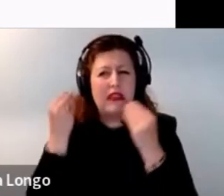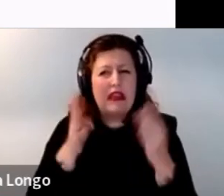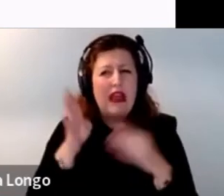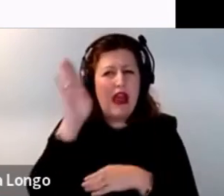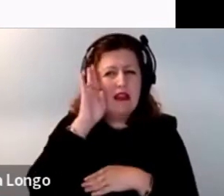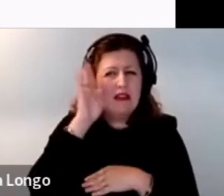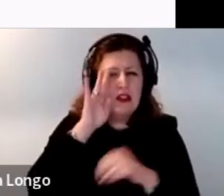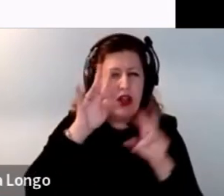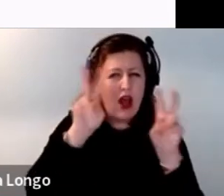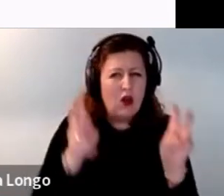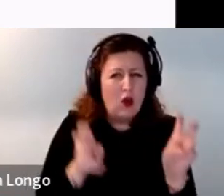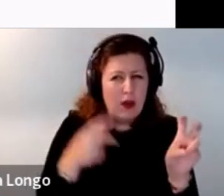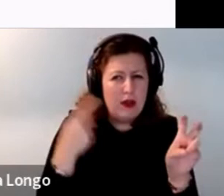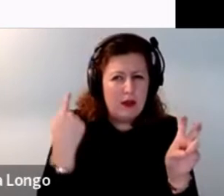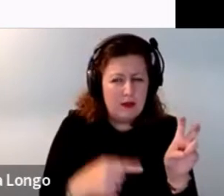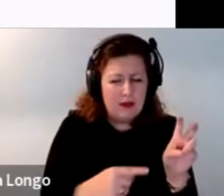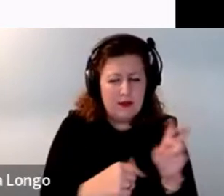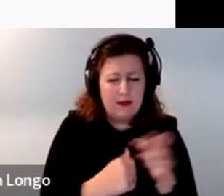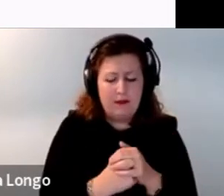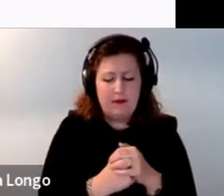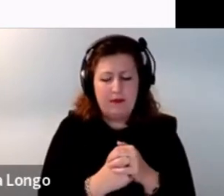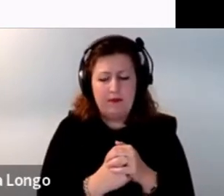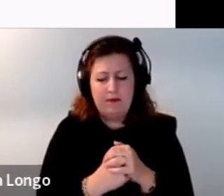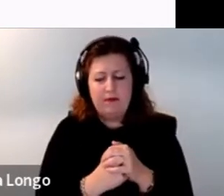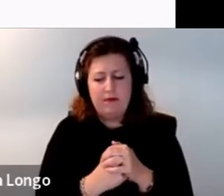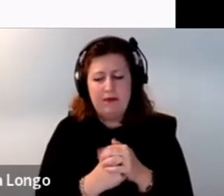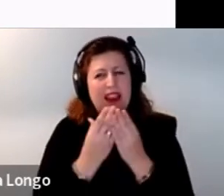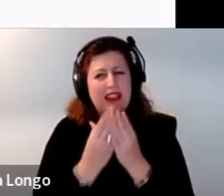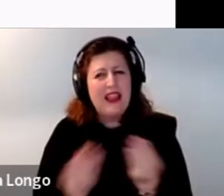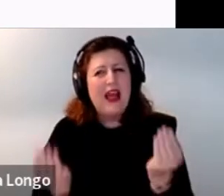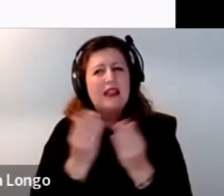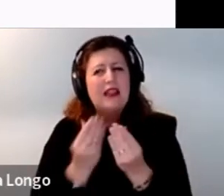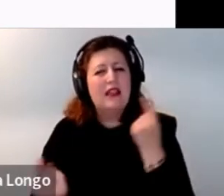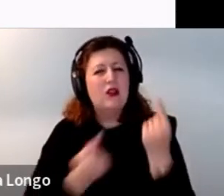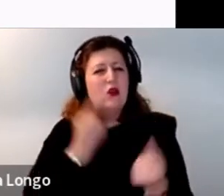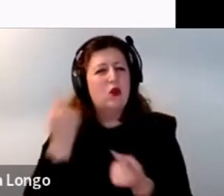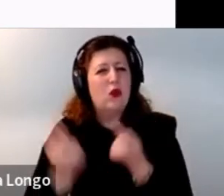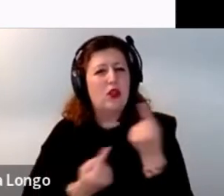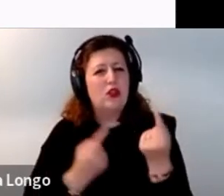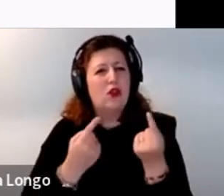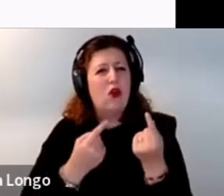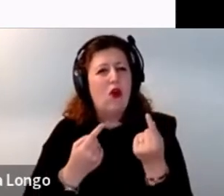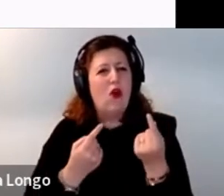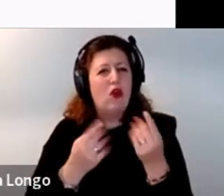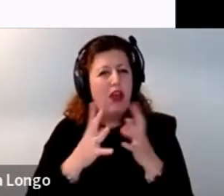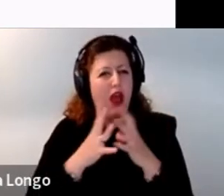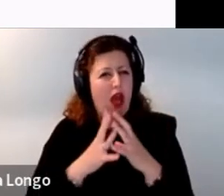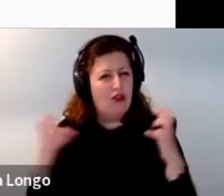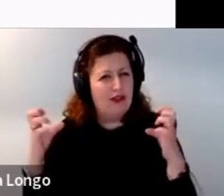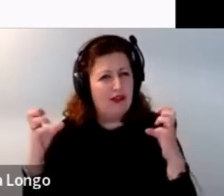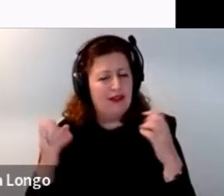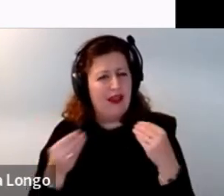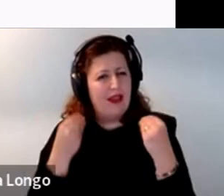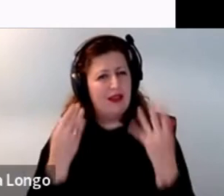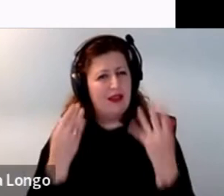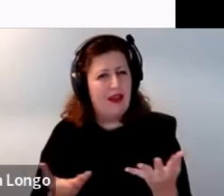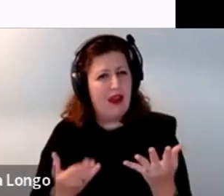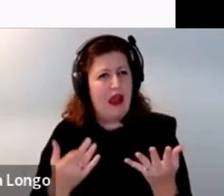Sono tantissime le operazioni messe in campo dall'agenzia.